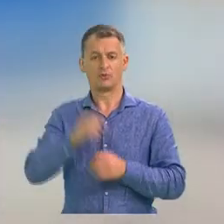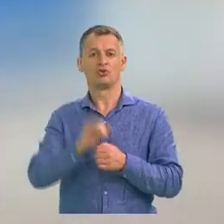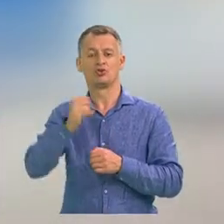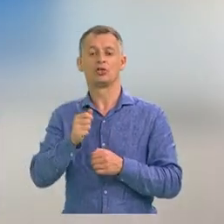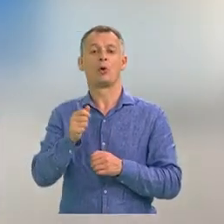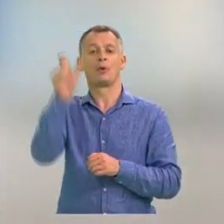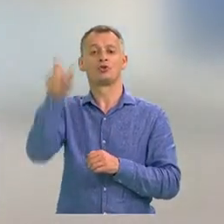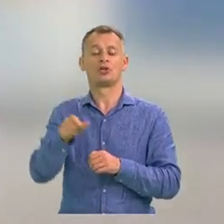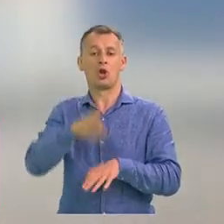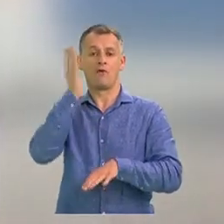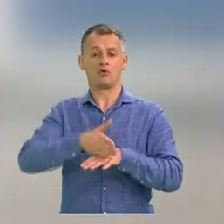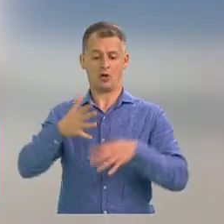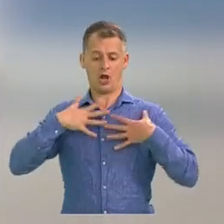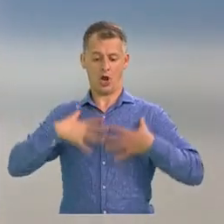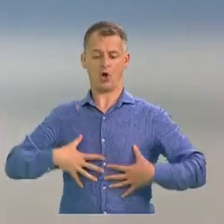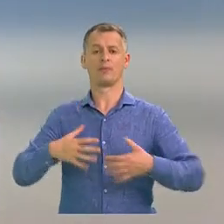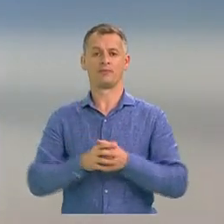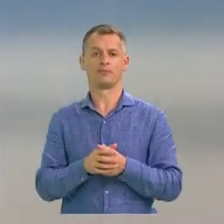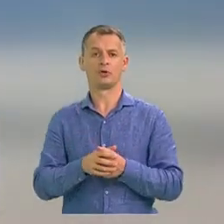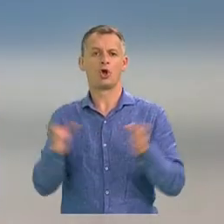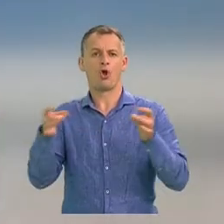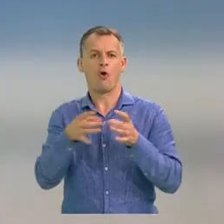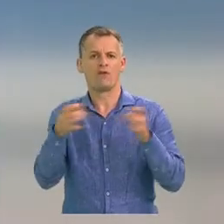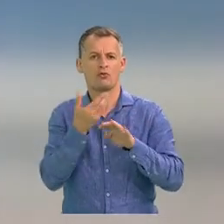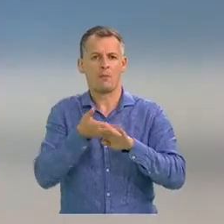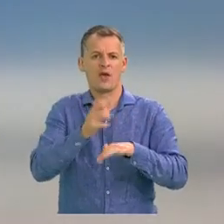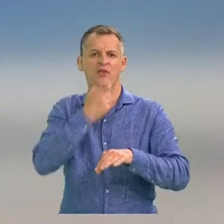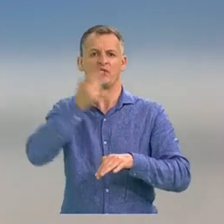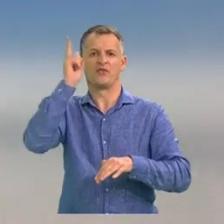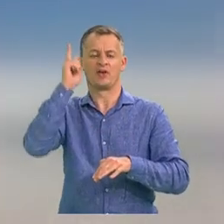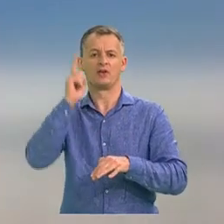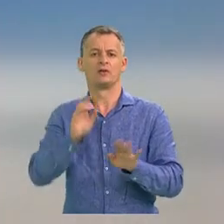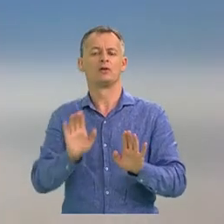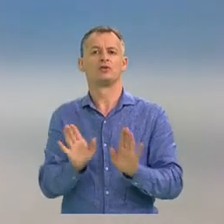cu traumatism toracic. Conflictul ar fi fost unul mai vechi, spun localnicii, pornit din